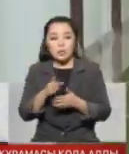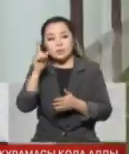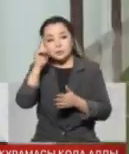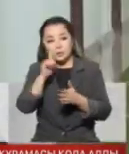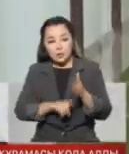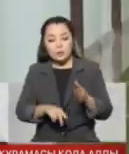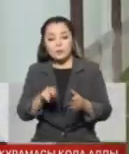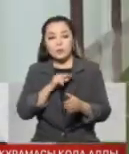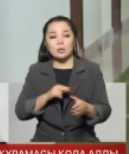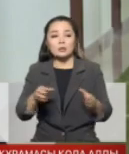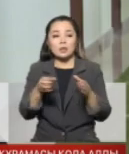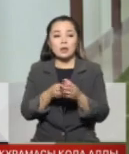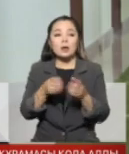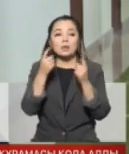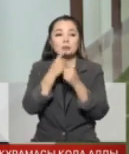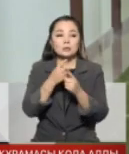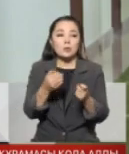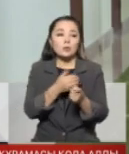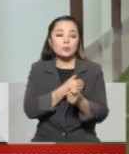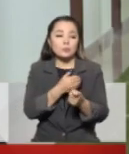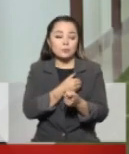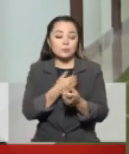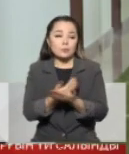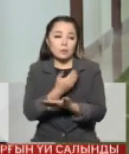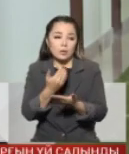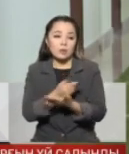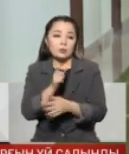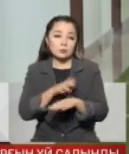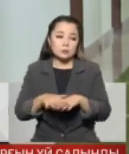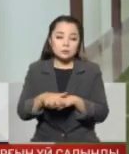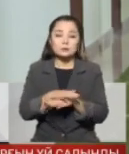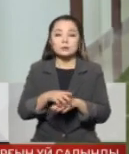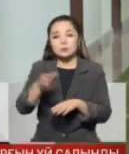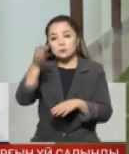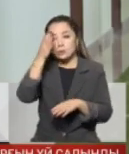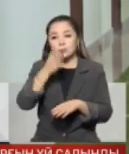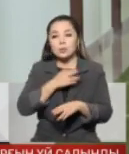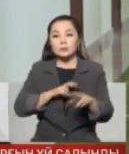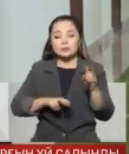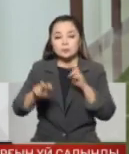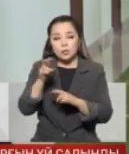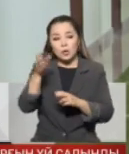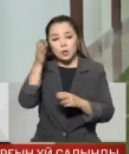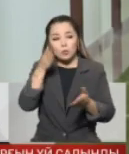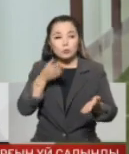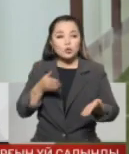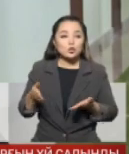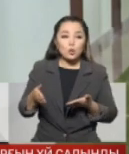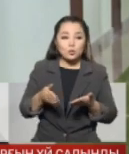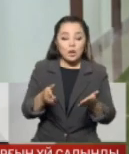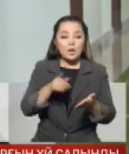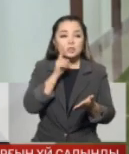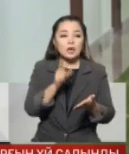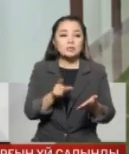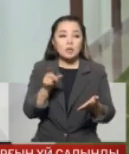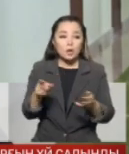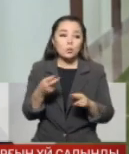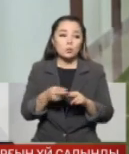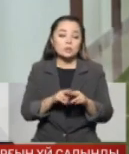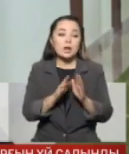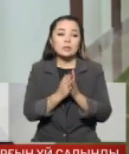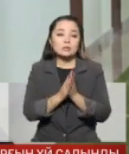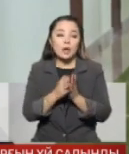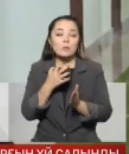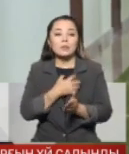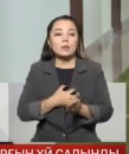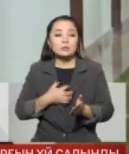жөнінде ақпарат алғысы келген жамағат жалпы ғылым ізденген біздің ғылым жолындағы жастарымыз осы кітапқа